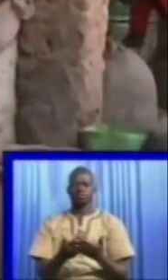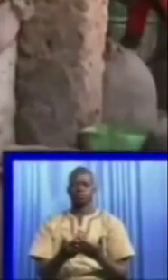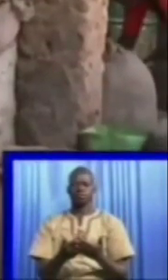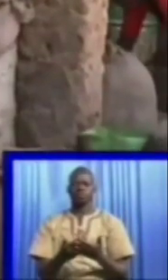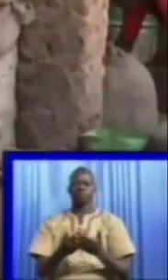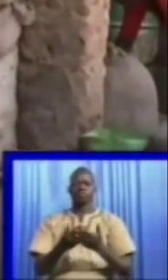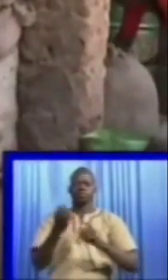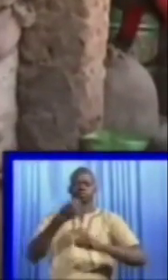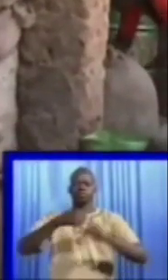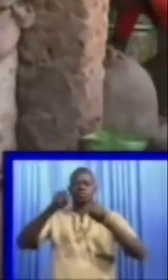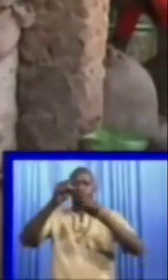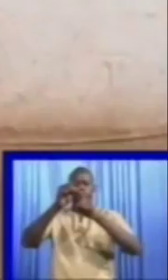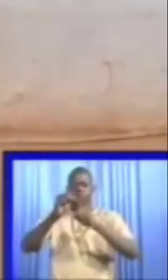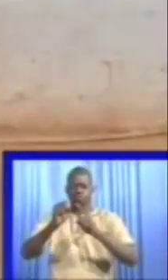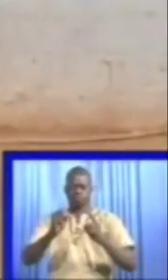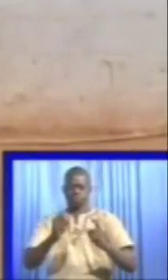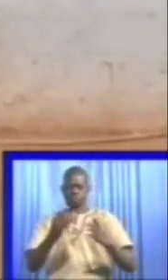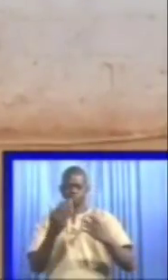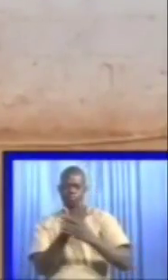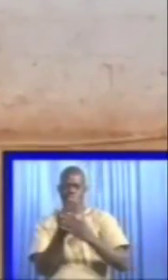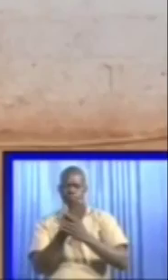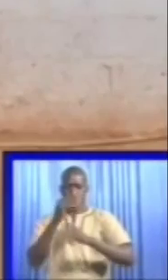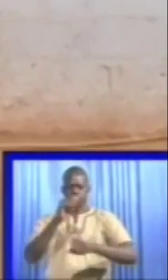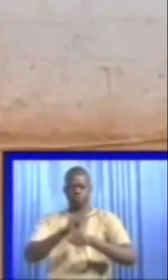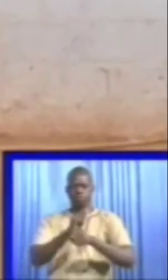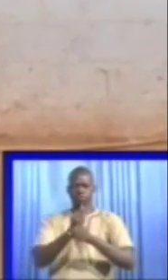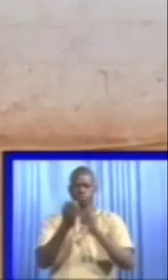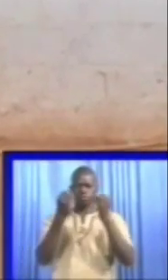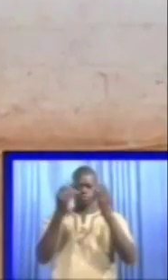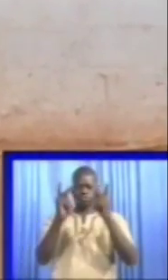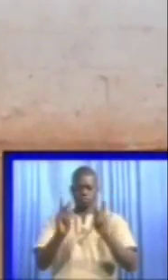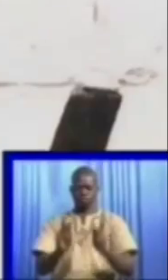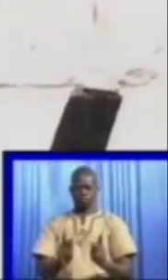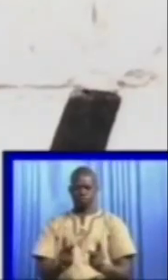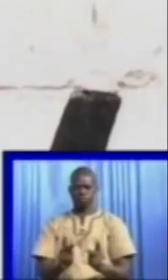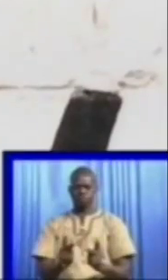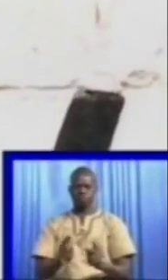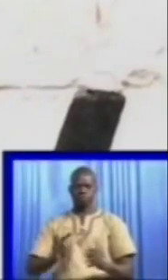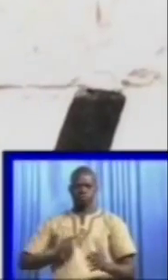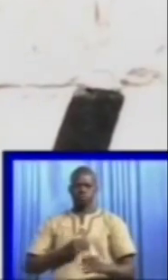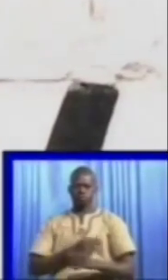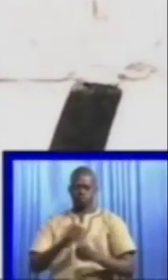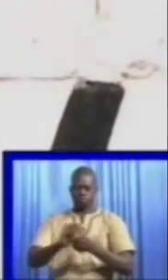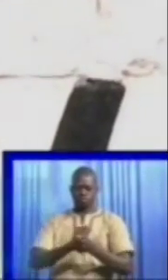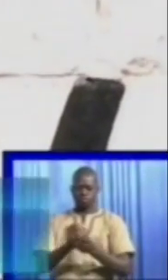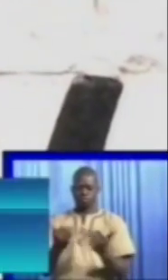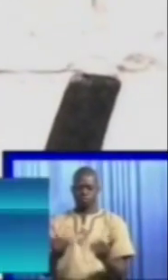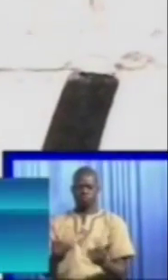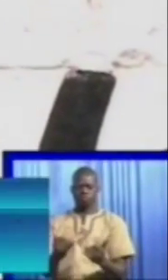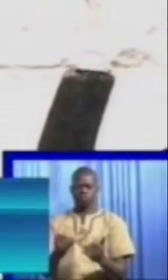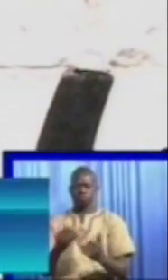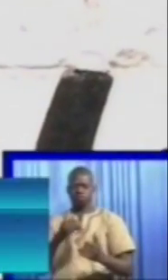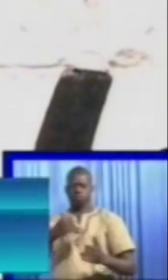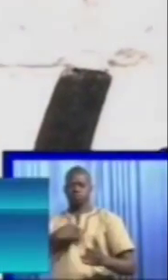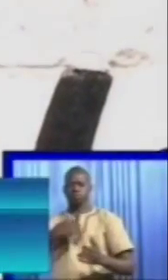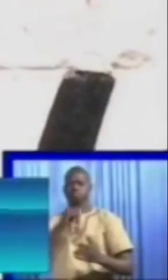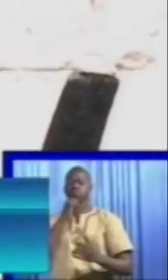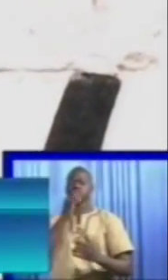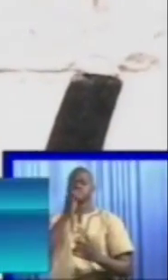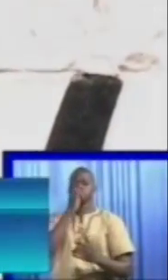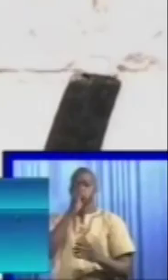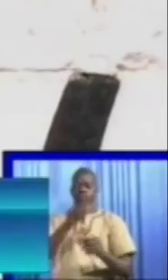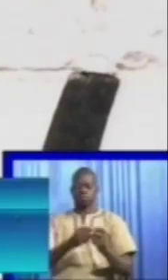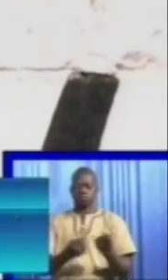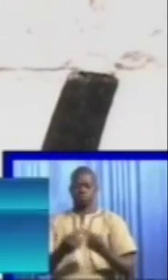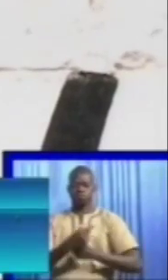Une situation qui freine l'activité quotidienne de bon nombre de travailleurs. Nous, on fait lavage ici, il n'y a pas l'eau. Chaque jour, c'est comme ça. Si on vient